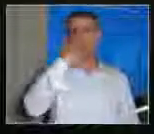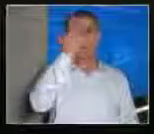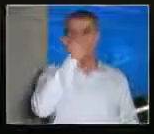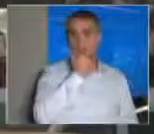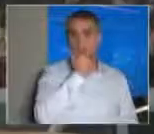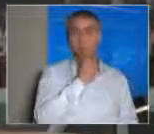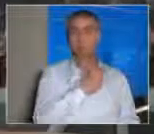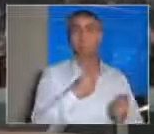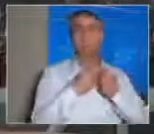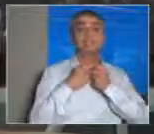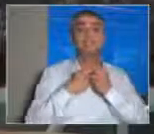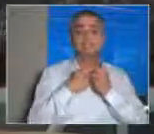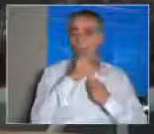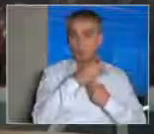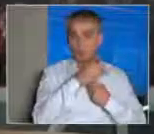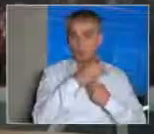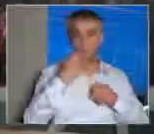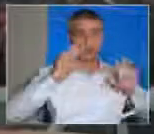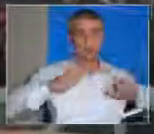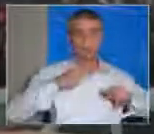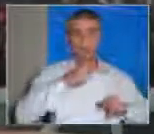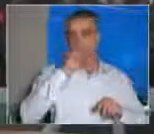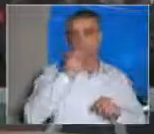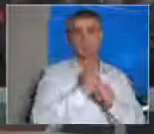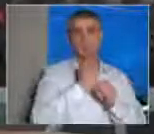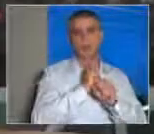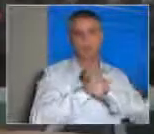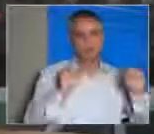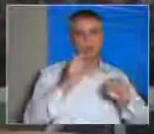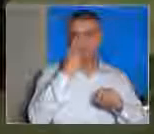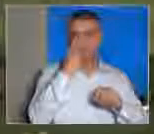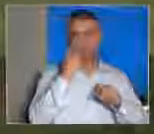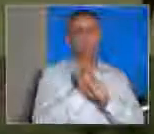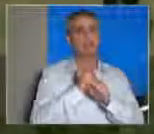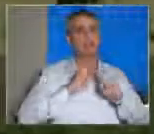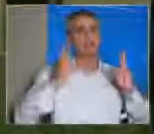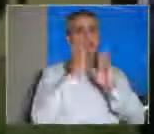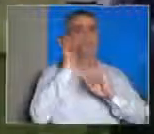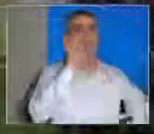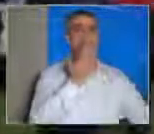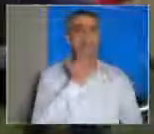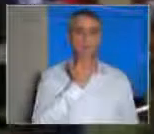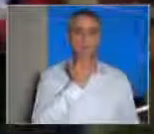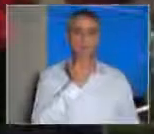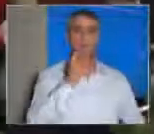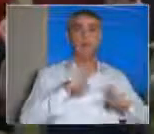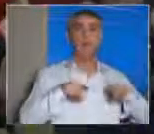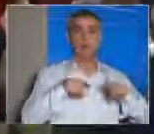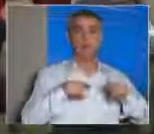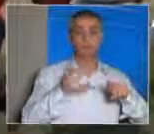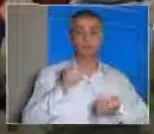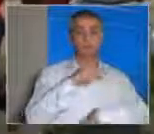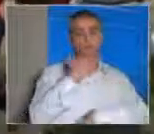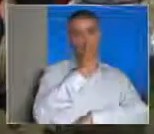והארגון הזה מנסה בתקופה האחרונה להוציא פיגועים ולעשות כל מיני פעולות טרור נגד ישראל, לפעמים גם תוך